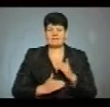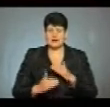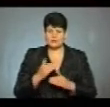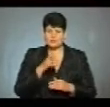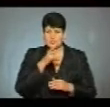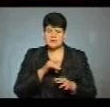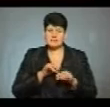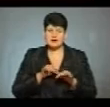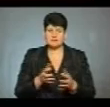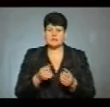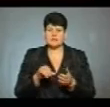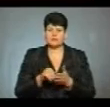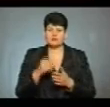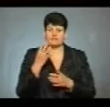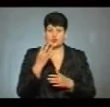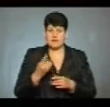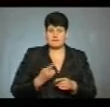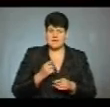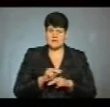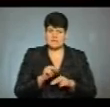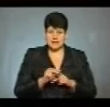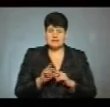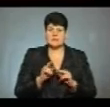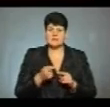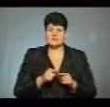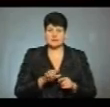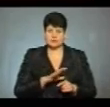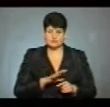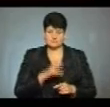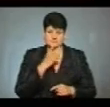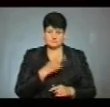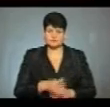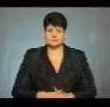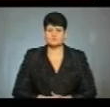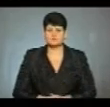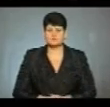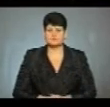акції учасники взяли участь у 4 майстер-класах, як це було, Діана Ярошенко бачила.